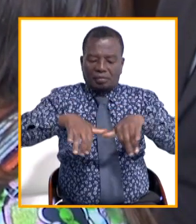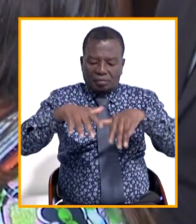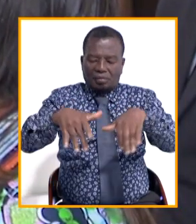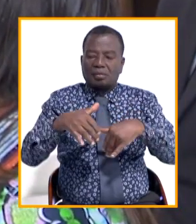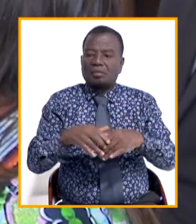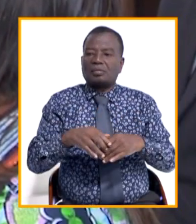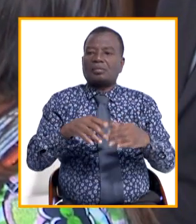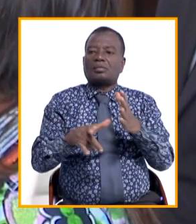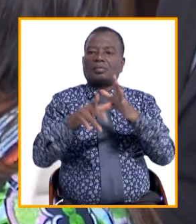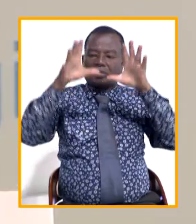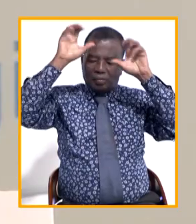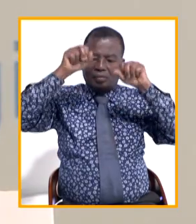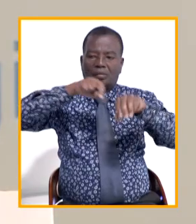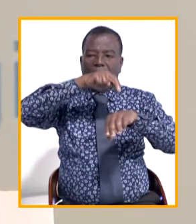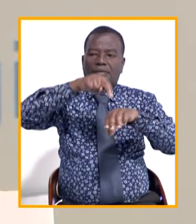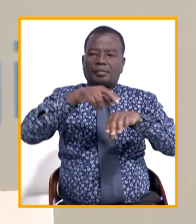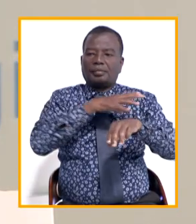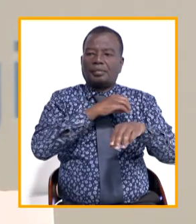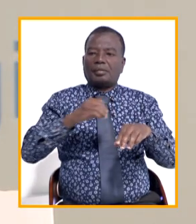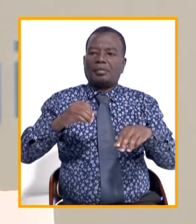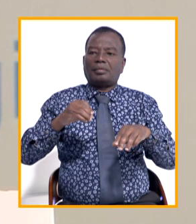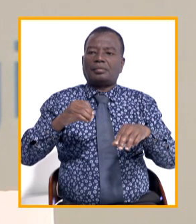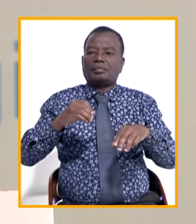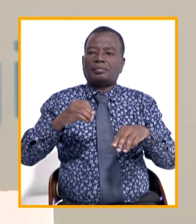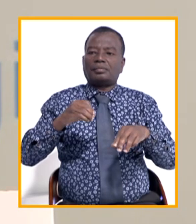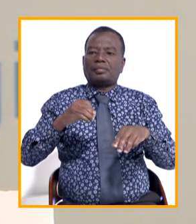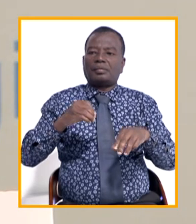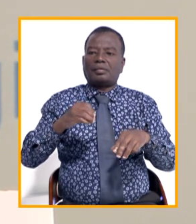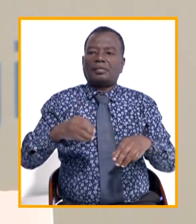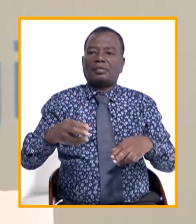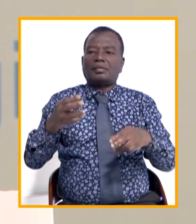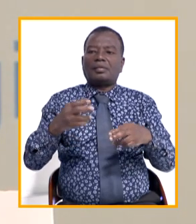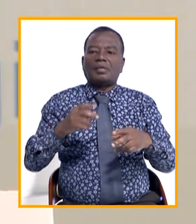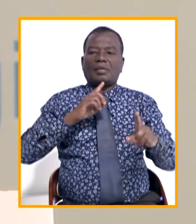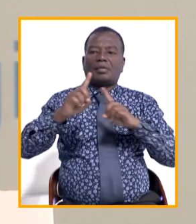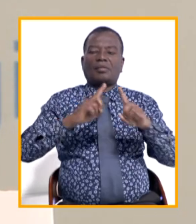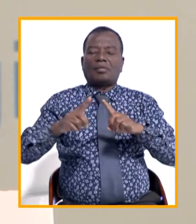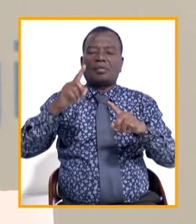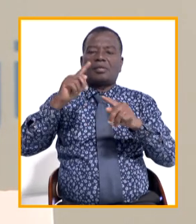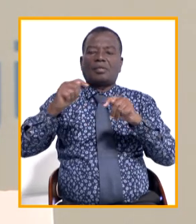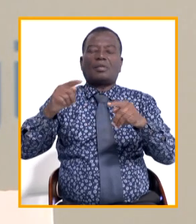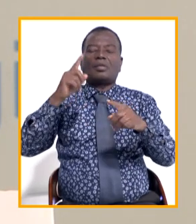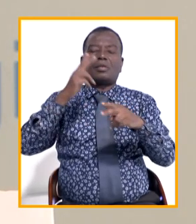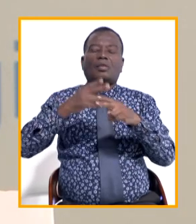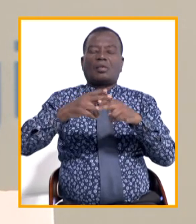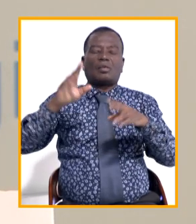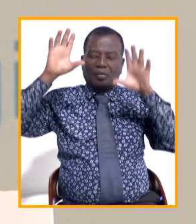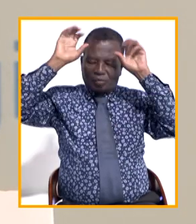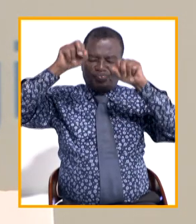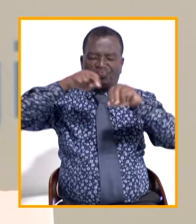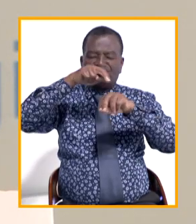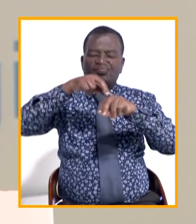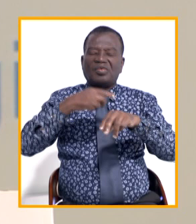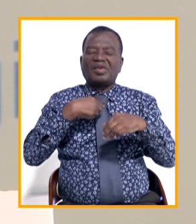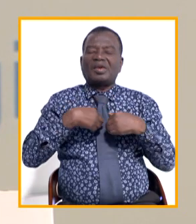agro-industriel. Le vice-président de la République, Kone Tiemoko Meilié, intervenant au nom du président de la République Alassane Ouattara, a pour